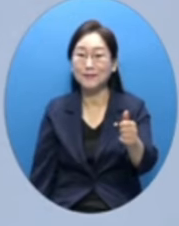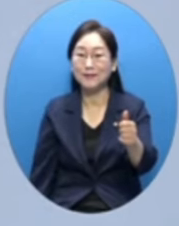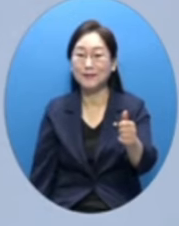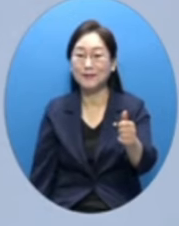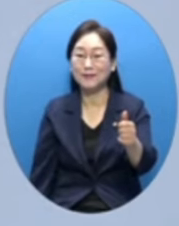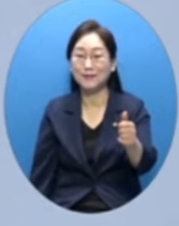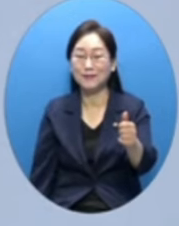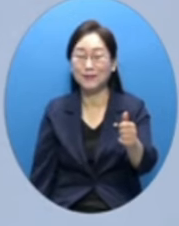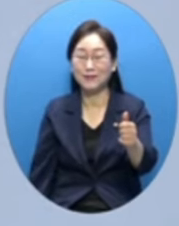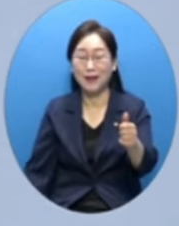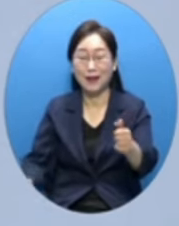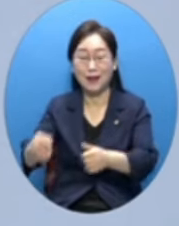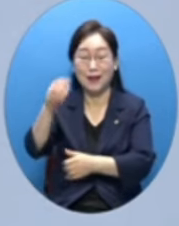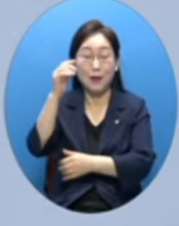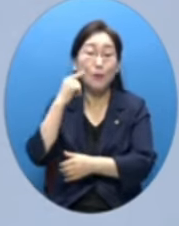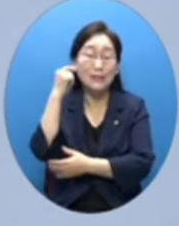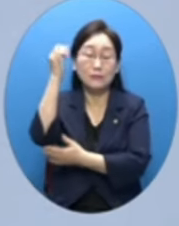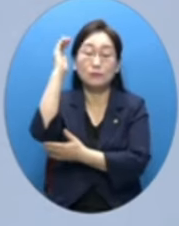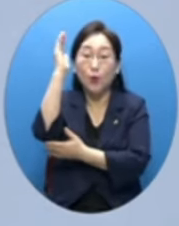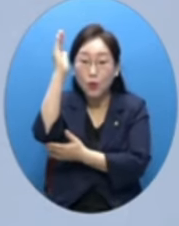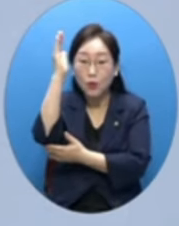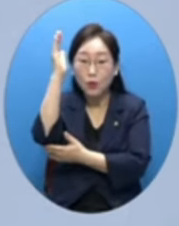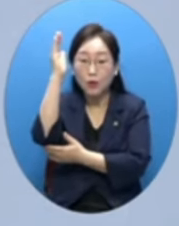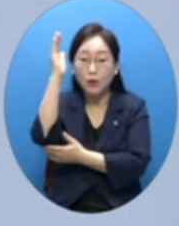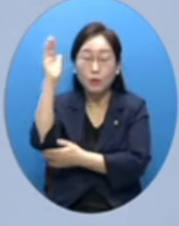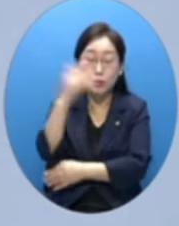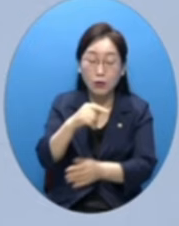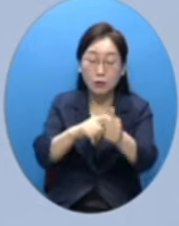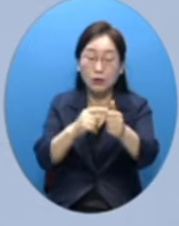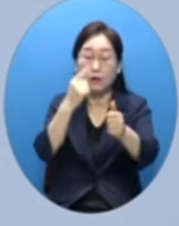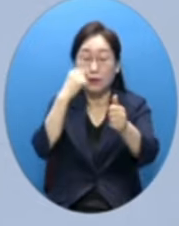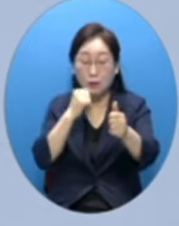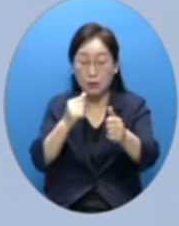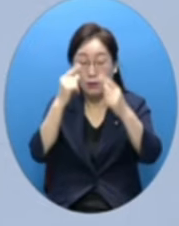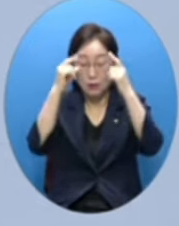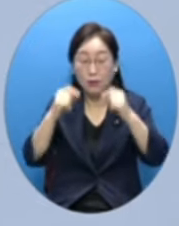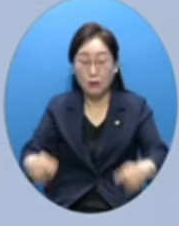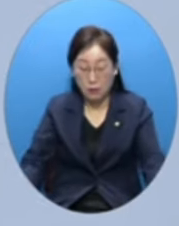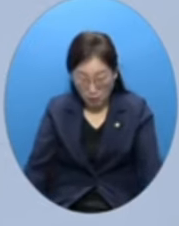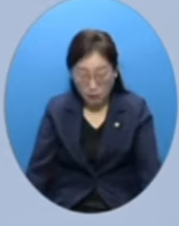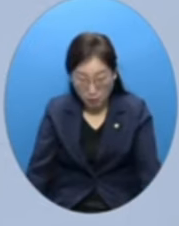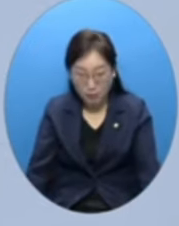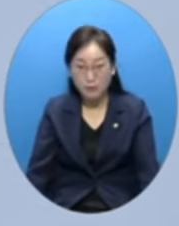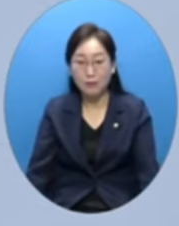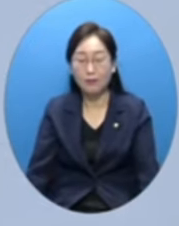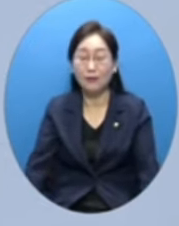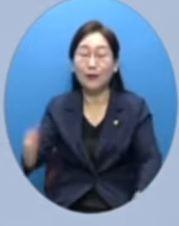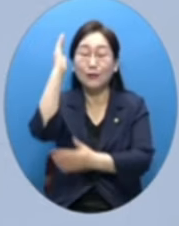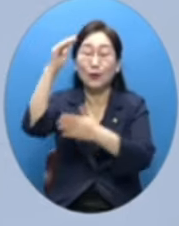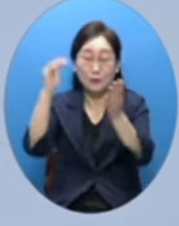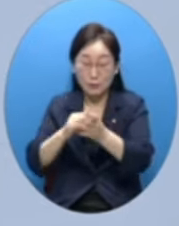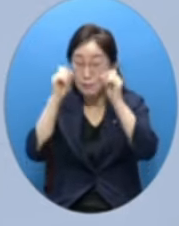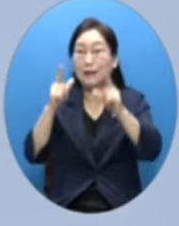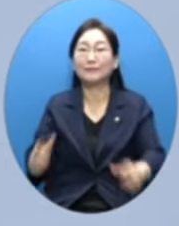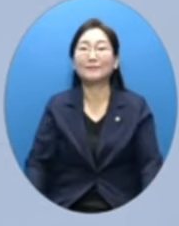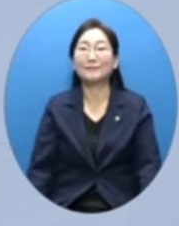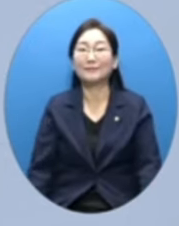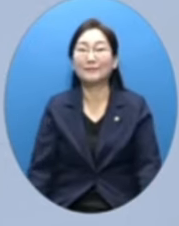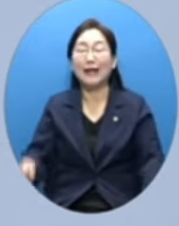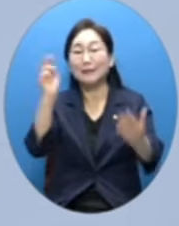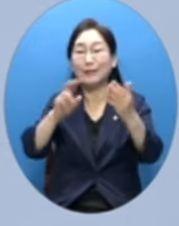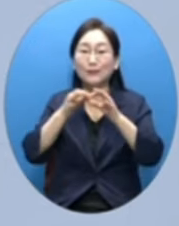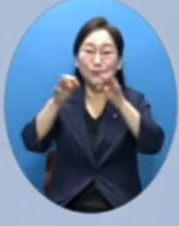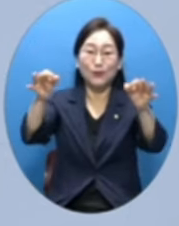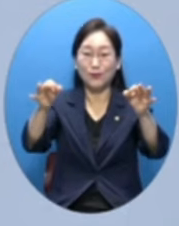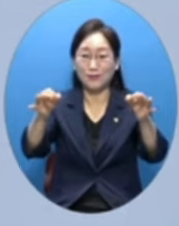이분이 설교를 시작하기만 하면 눈을 갖고 졸기 시작하는 거예요 설교 딱 끝나면 눈이 또 떠져 갖고 열심히 또 찬송